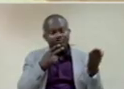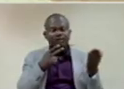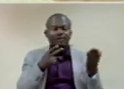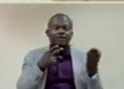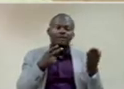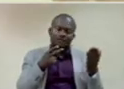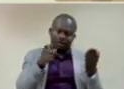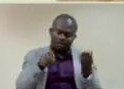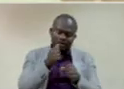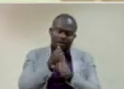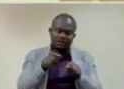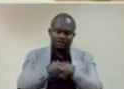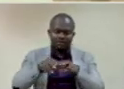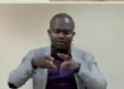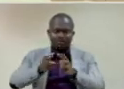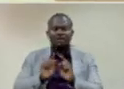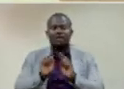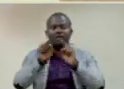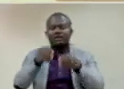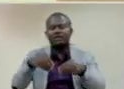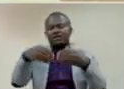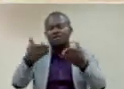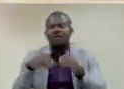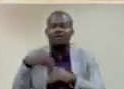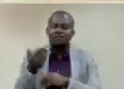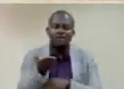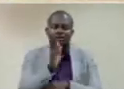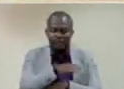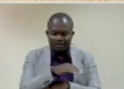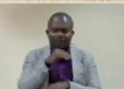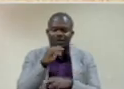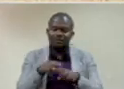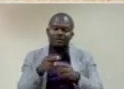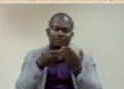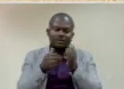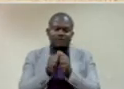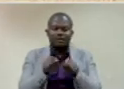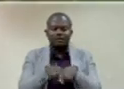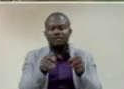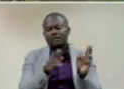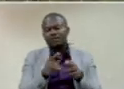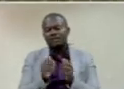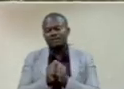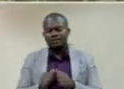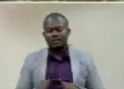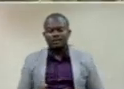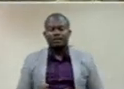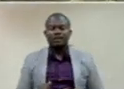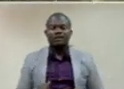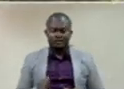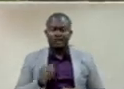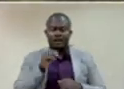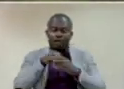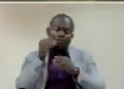ni ukubigira gutyo, nyine akagendaga akamuhereza akagaruka, ntibazicara hasi ngo baganire nk'uko byari bisanzwe. Abo mu rugo nyine